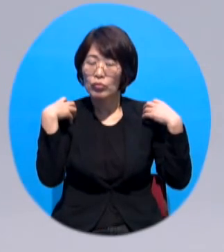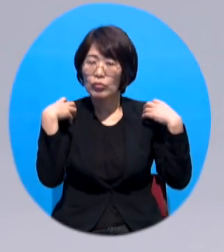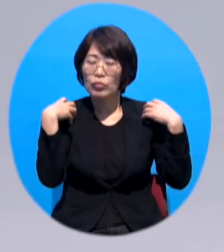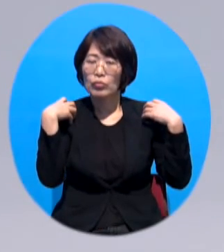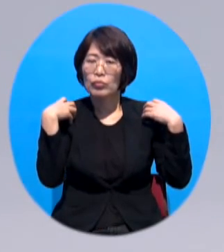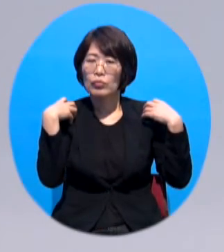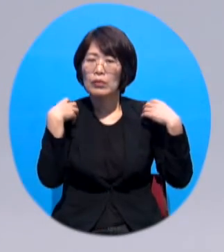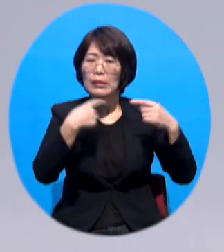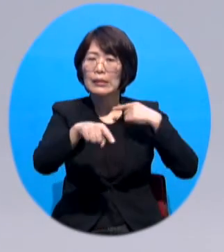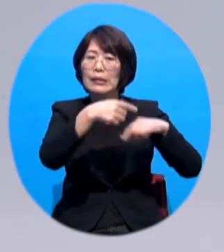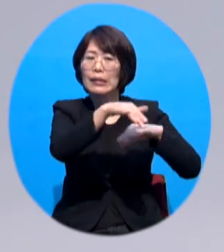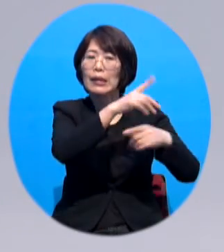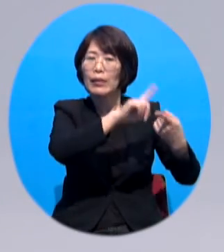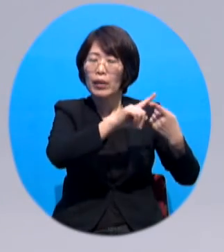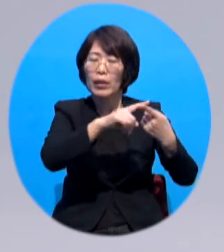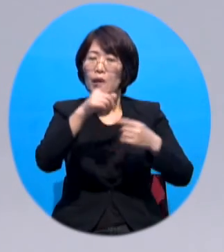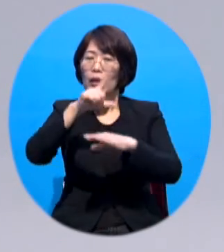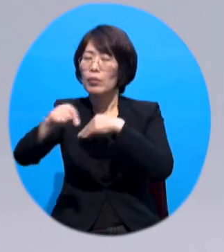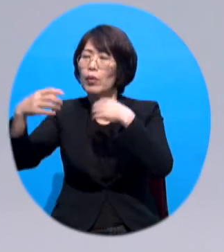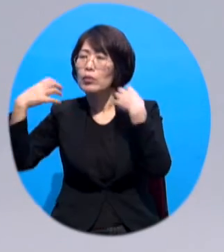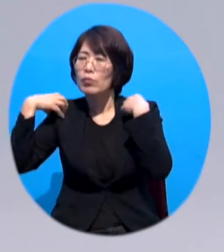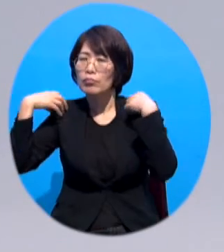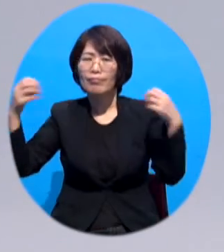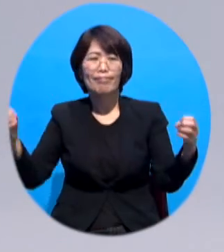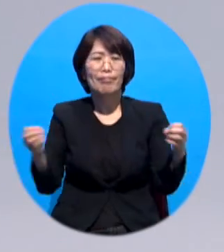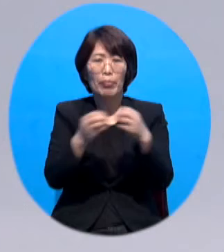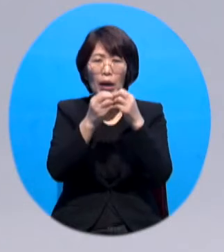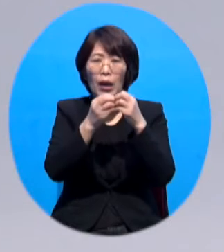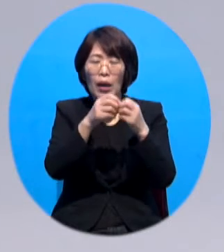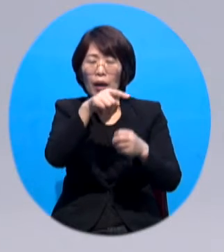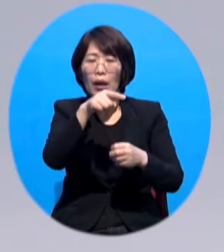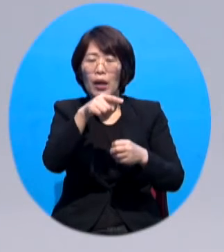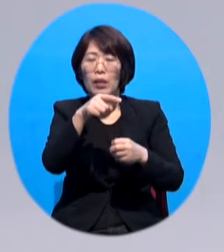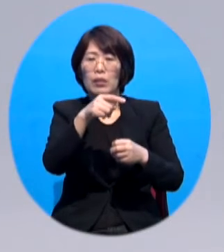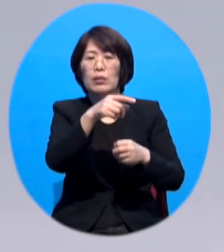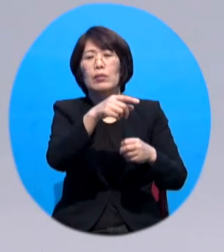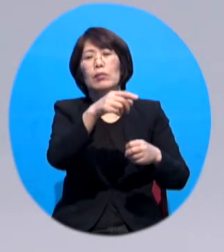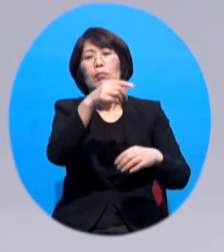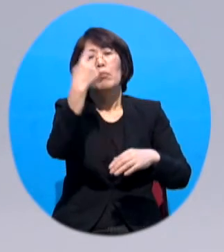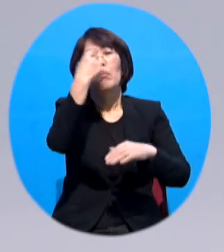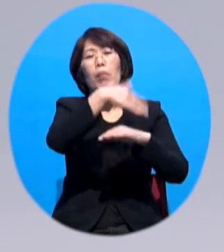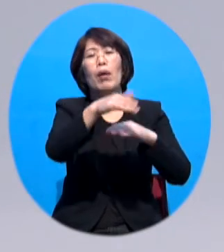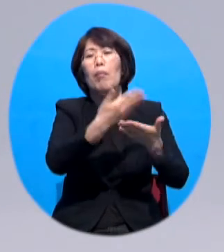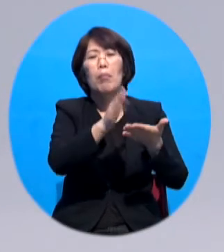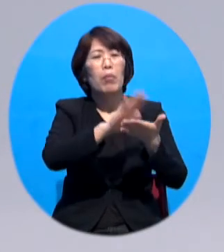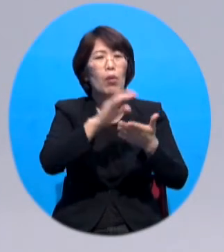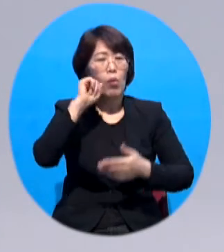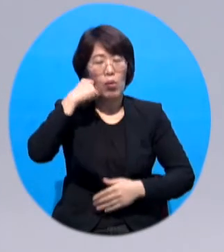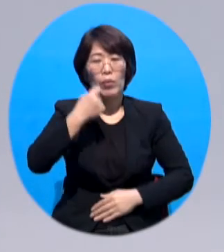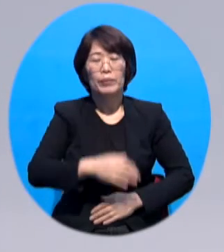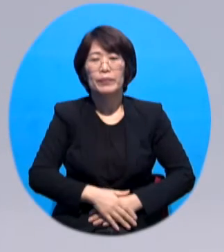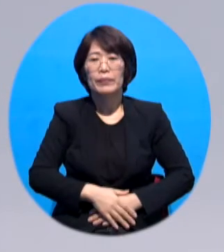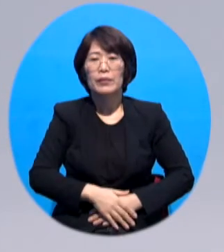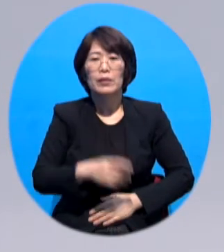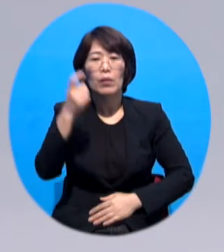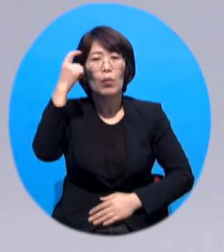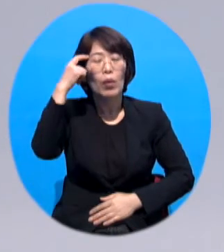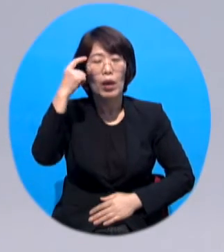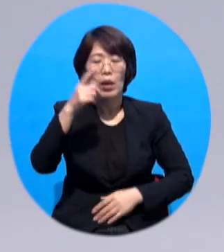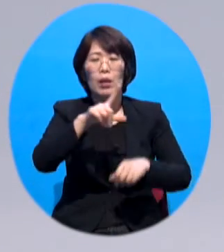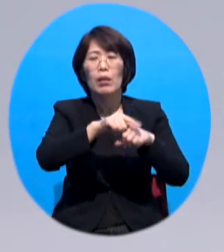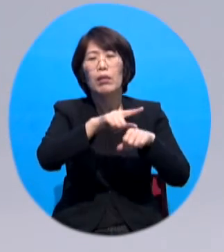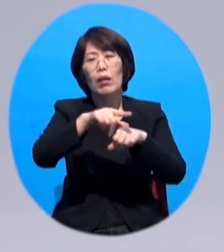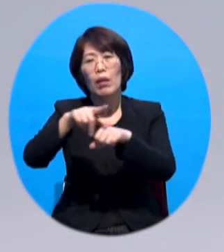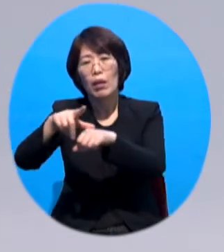정책에 대해서 지방정부가 대립을 할 때 그 제도를 쉽게 바꾸기가 어렵습니다 무녀는 그 시간에도 세월도